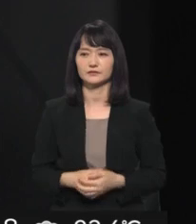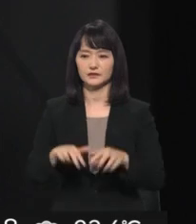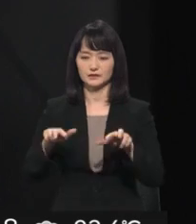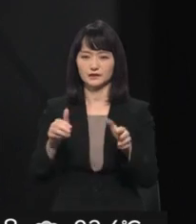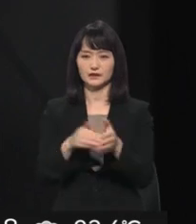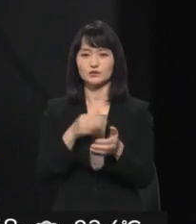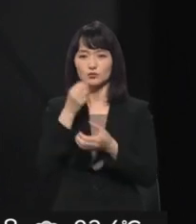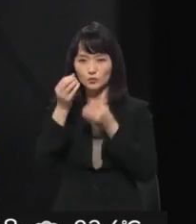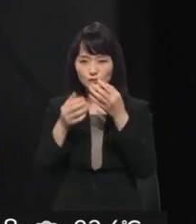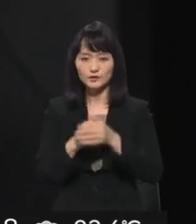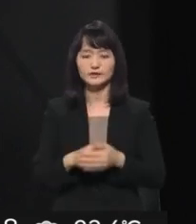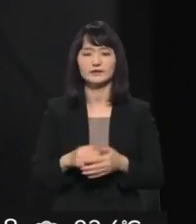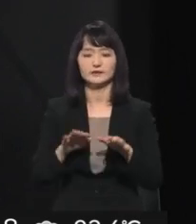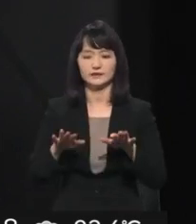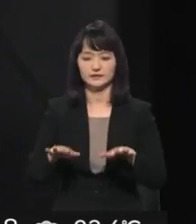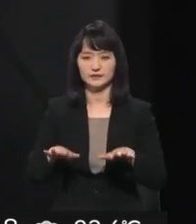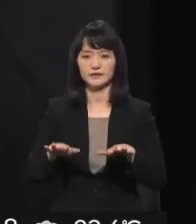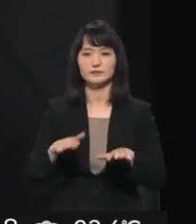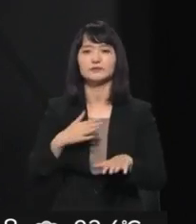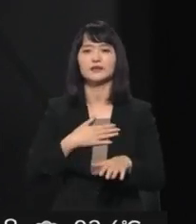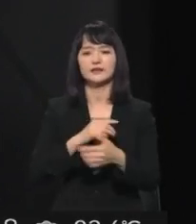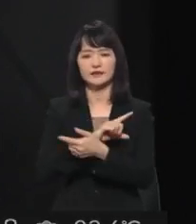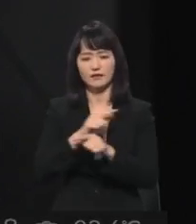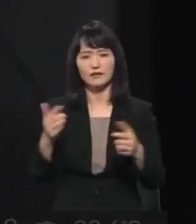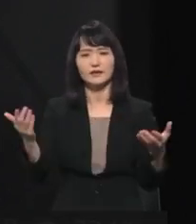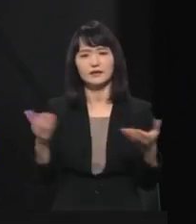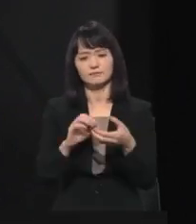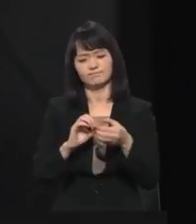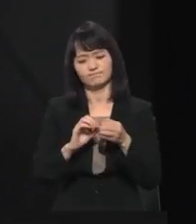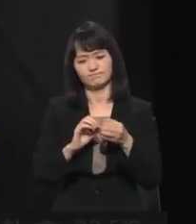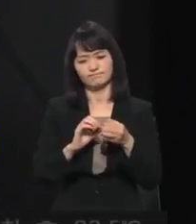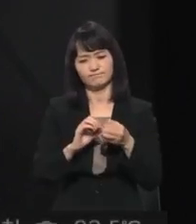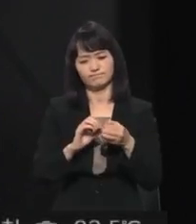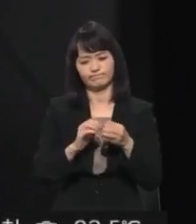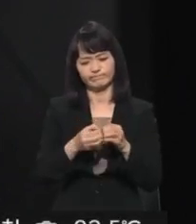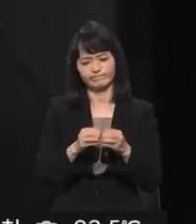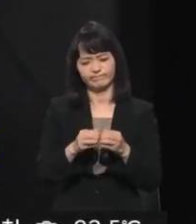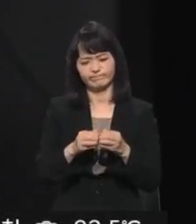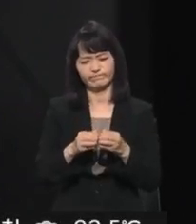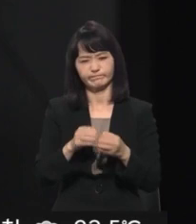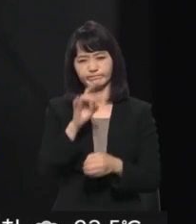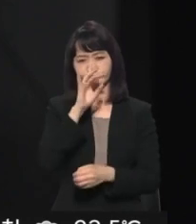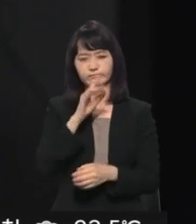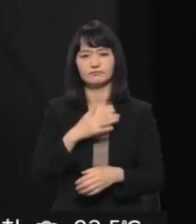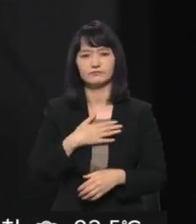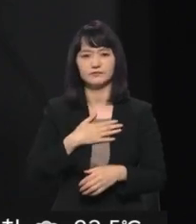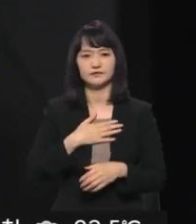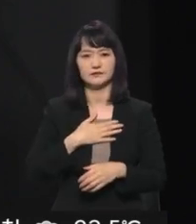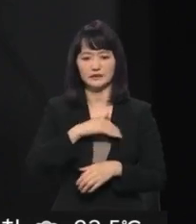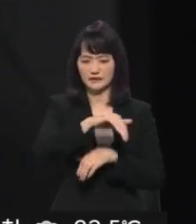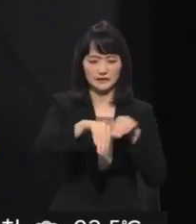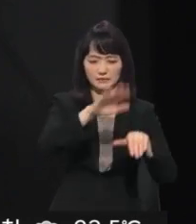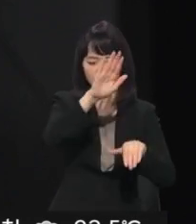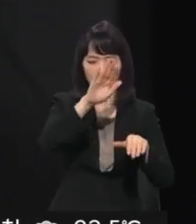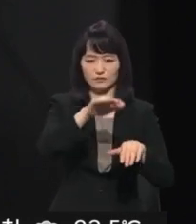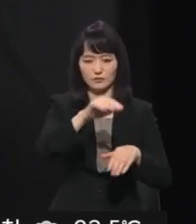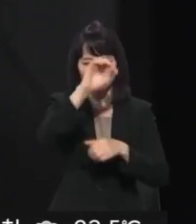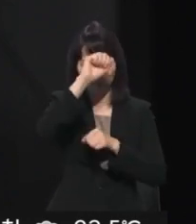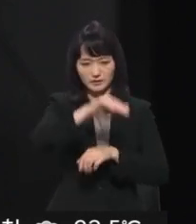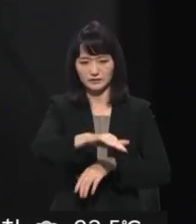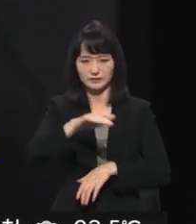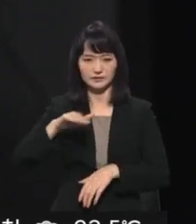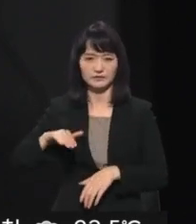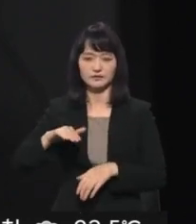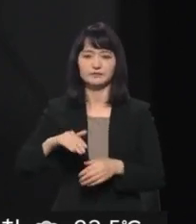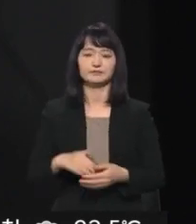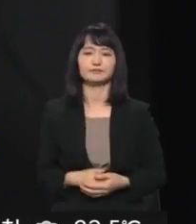지금까지 이렇게 했는데 잘 안 되더라 어 잘 안 했기 때문에 나 이제 한발 물러나게 따라 는 지금 표현인 것 같고